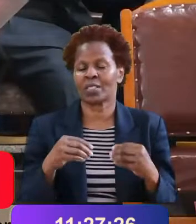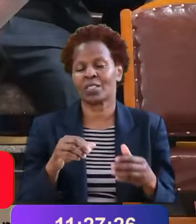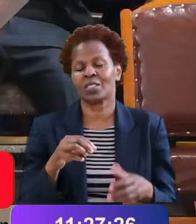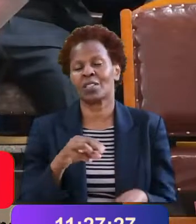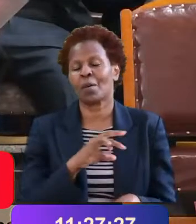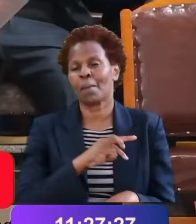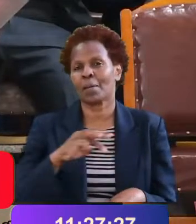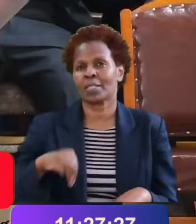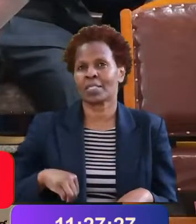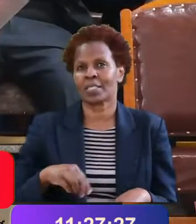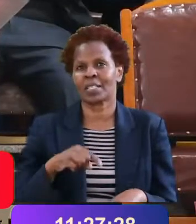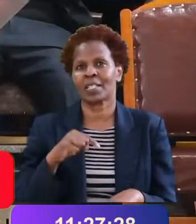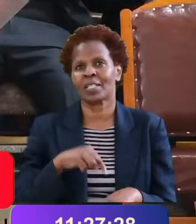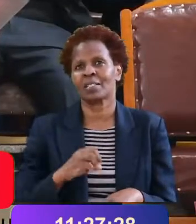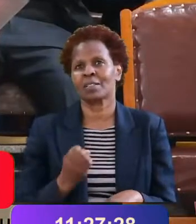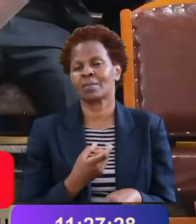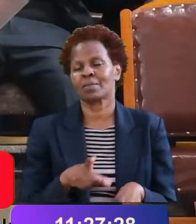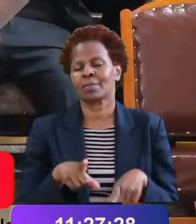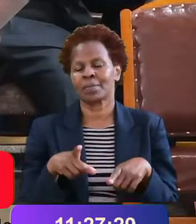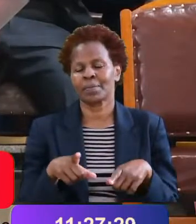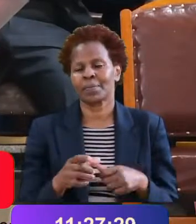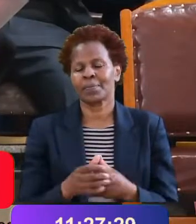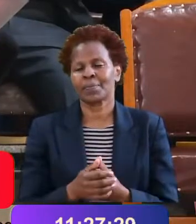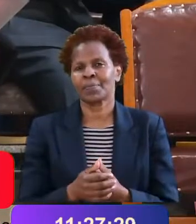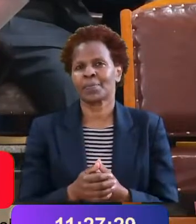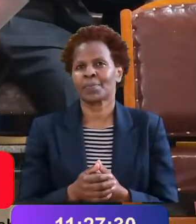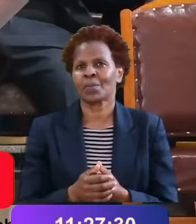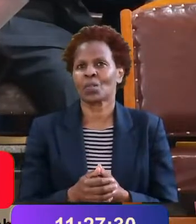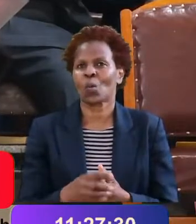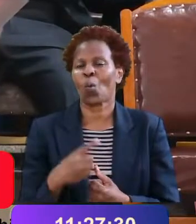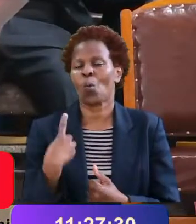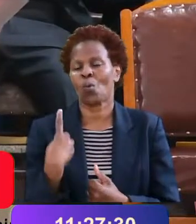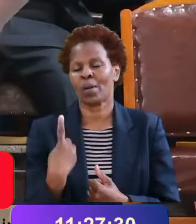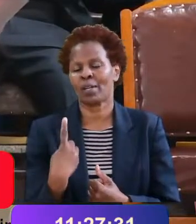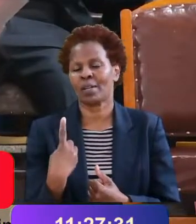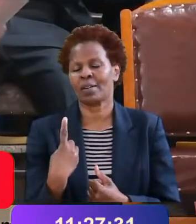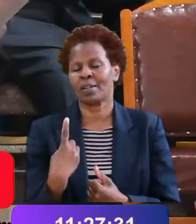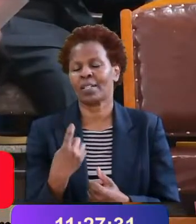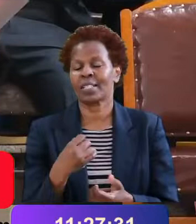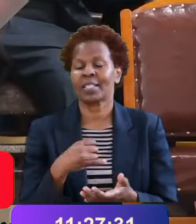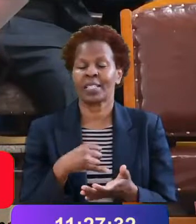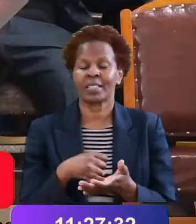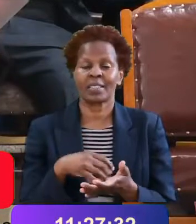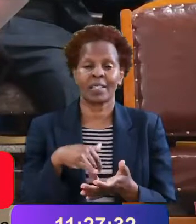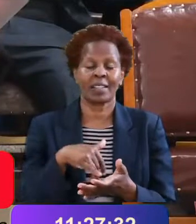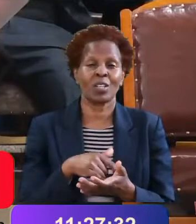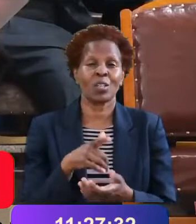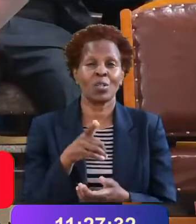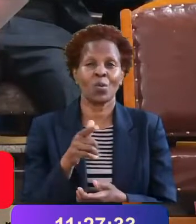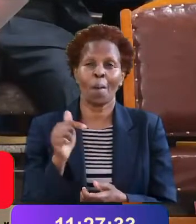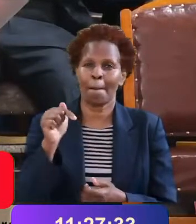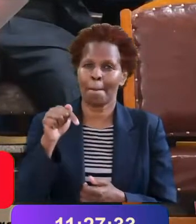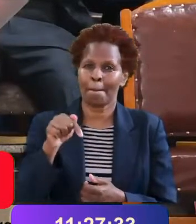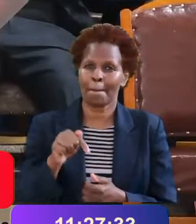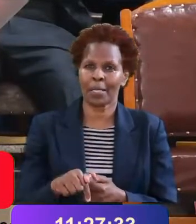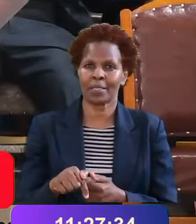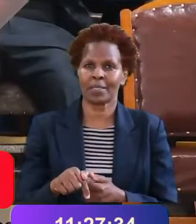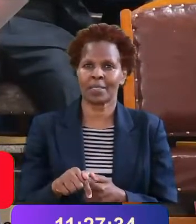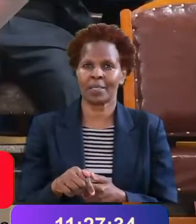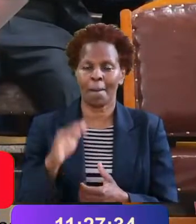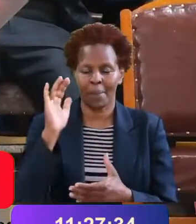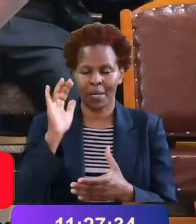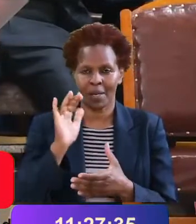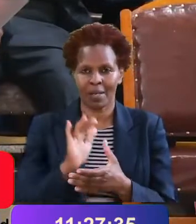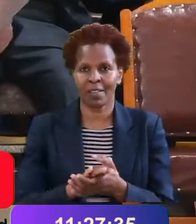katika maisha yetu. Jambo la kwanza ni ya kwamba ni lazima tuamini ya